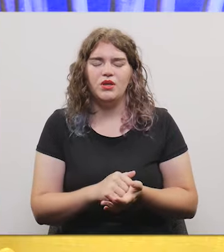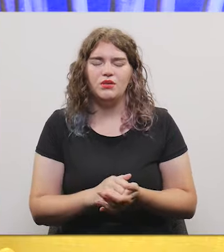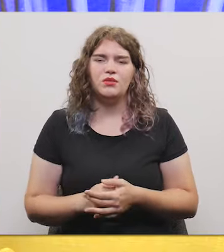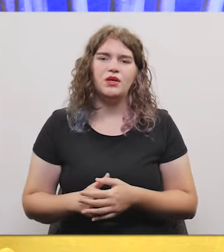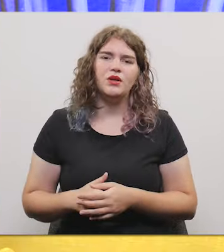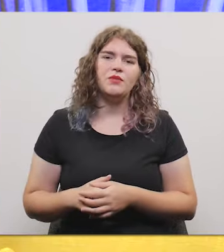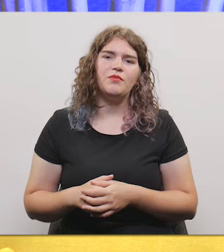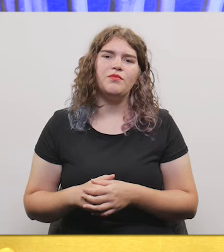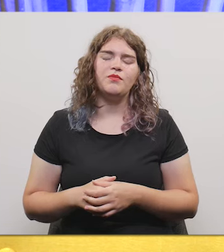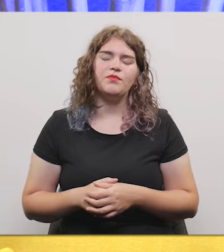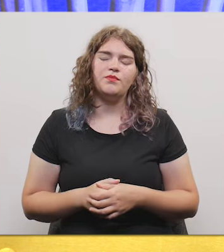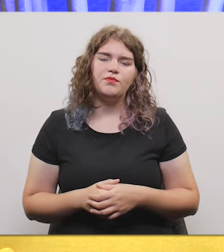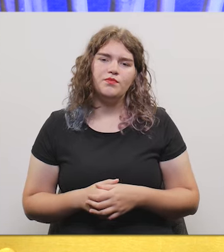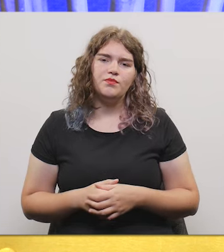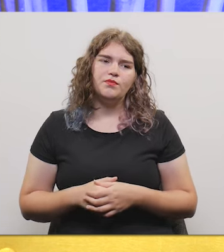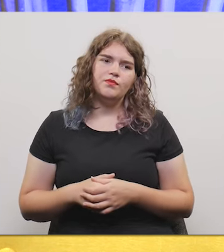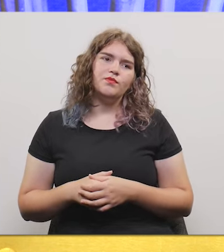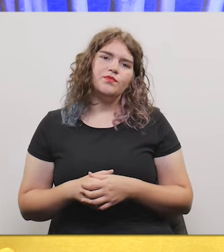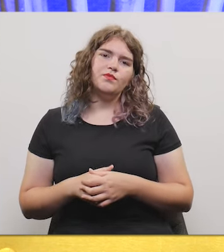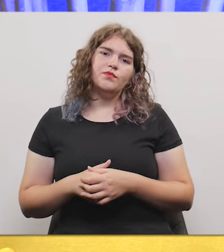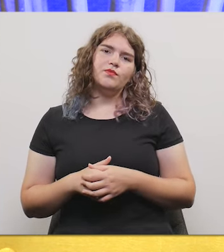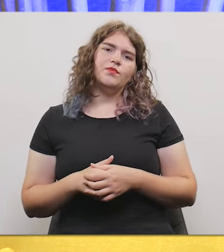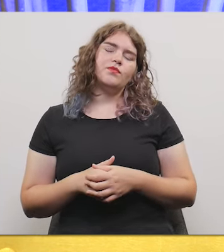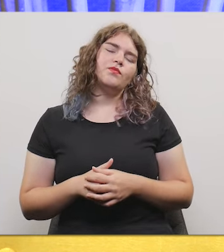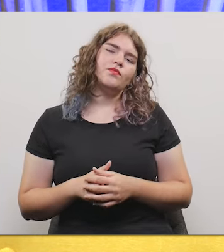Da, decât după asta.